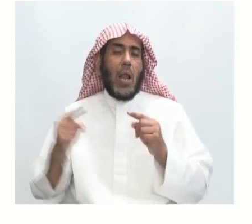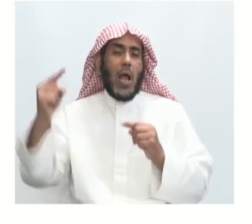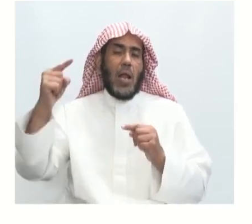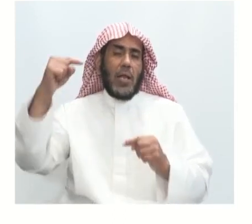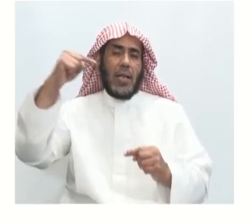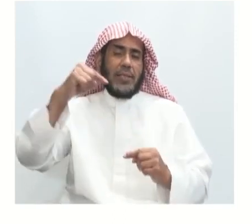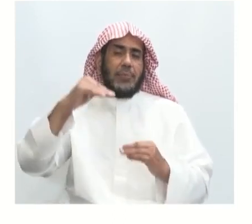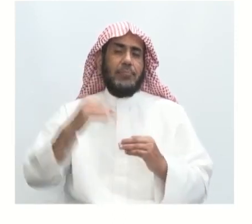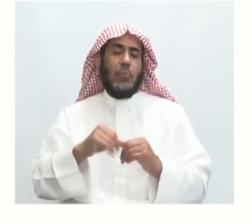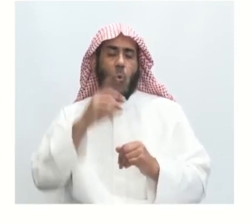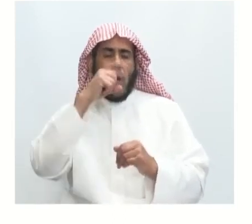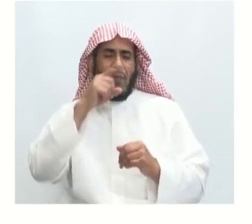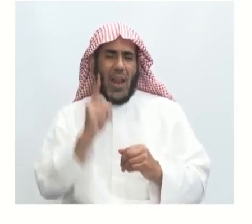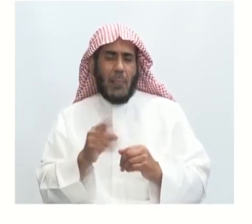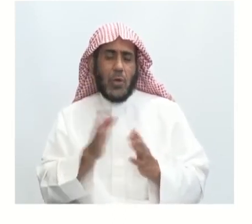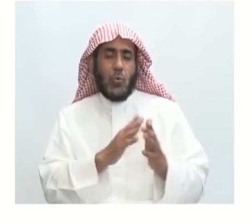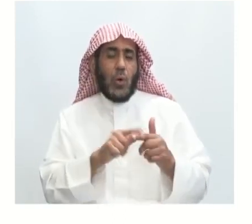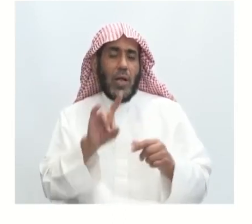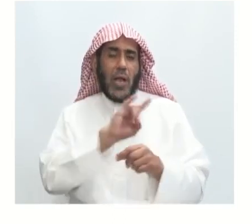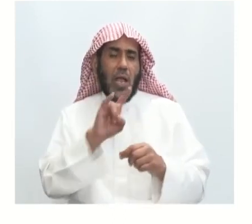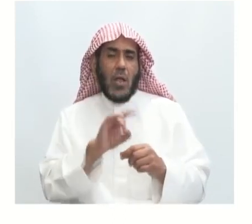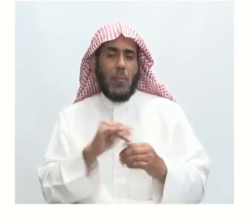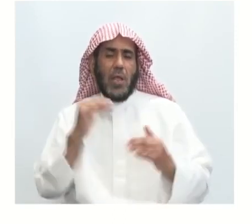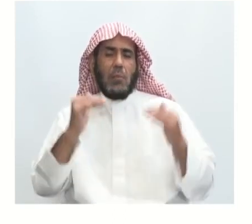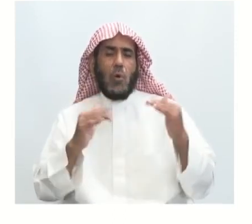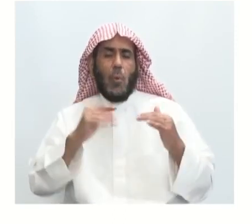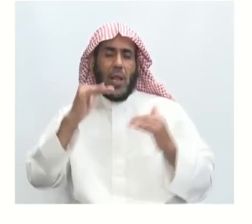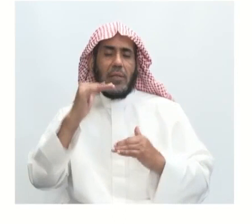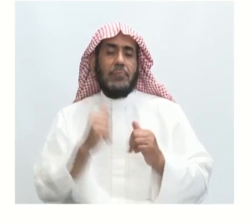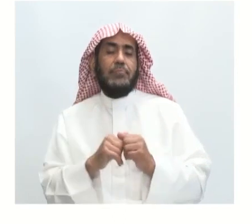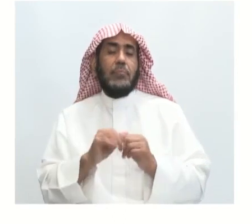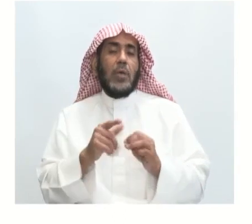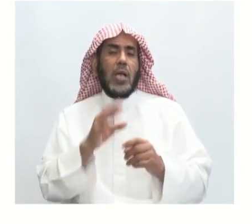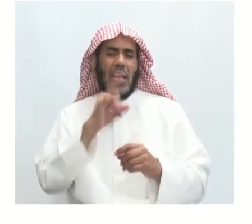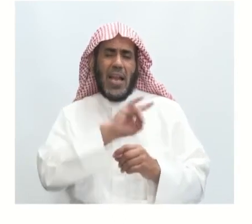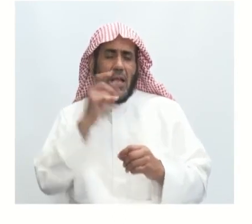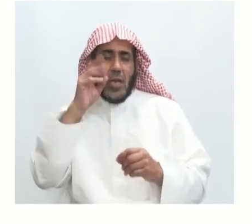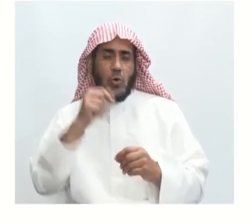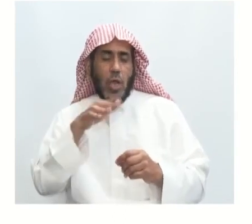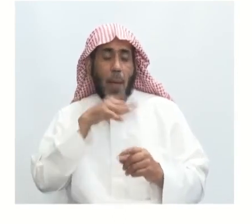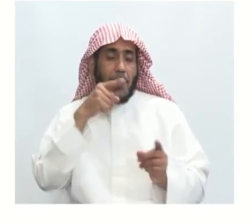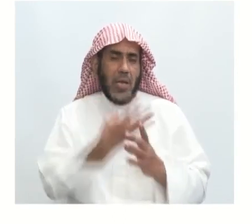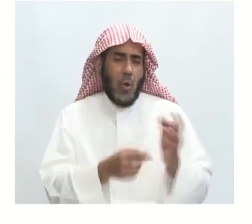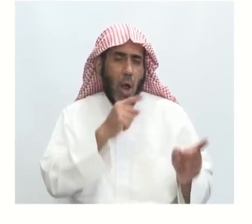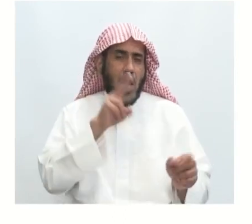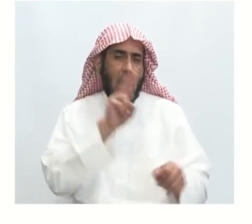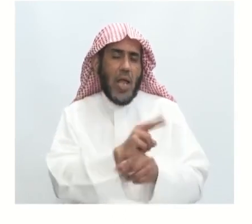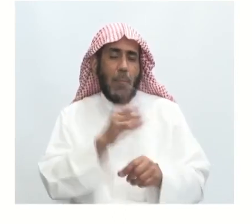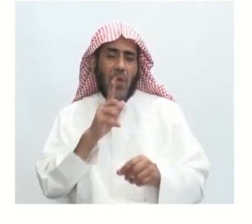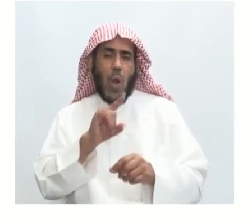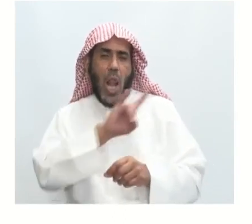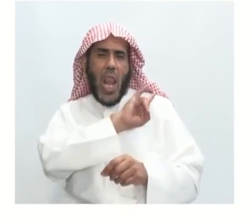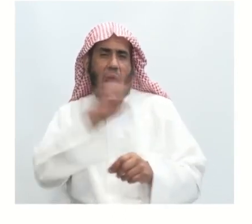الادنى وهذا في الامر والنهي وسنعرف من المساوي ومن الادنى كنهي الرجل ابنه عن الكذب في قوله